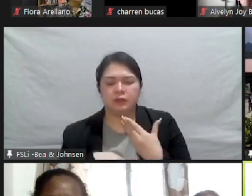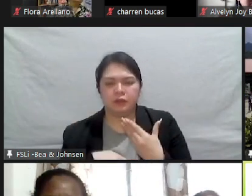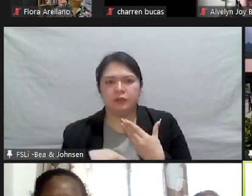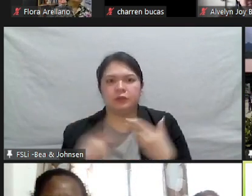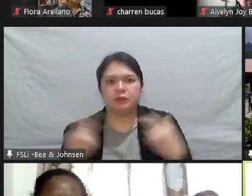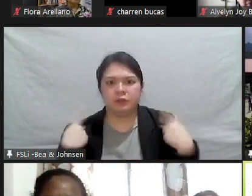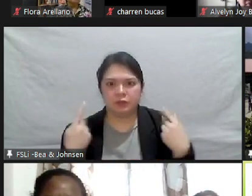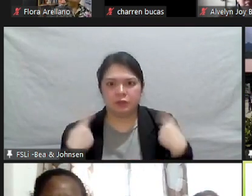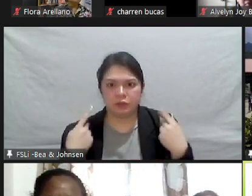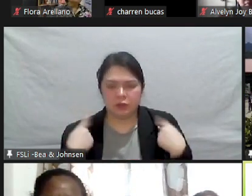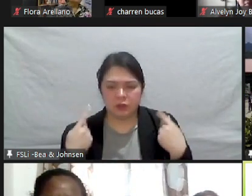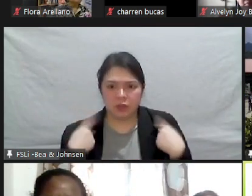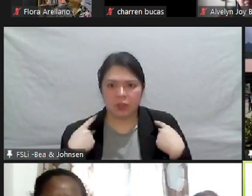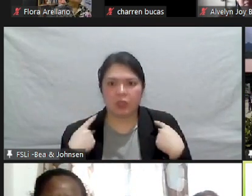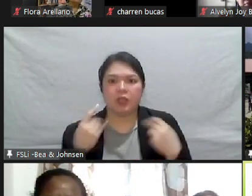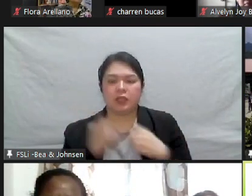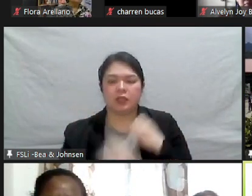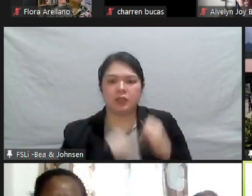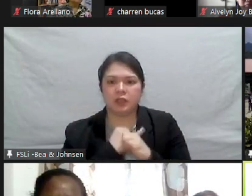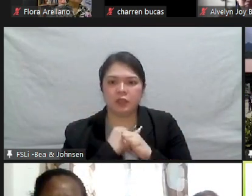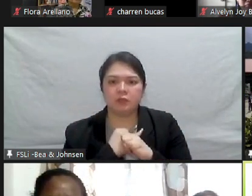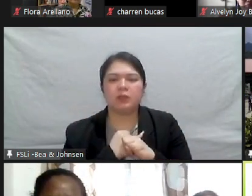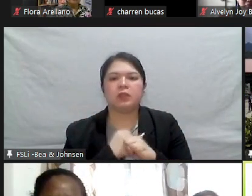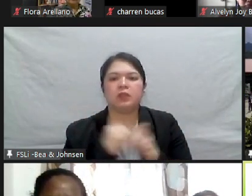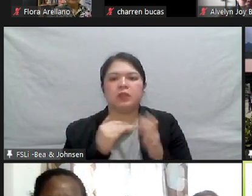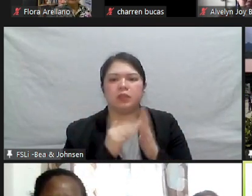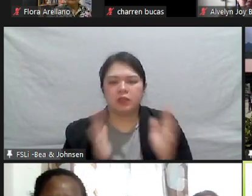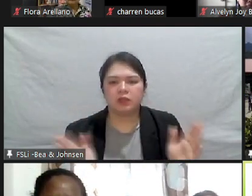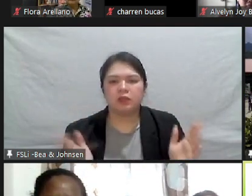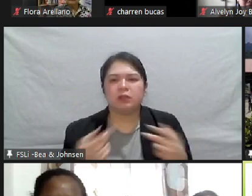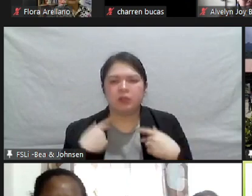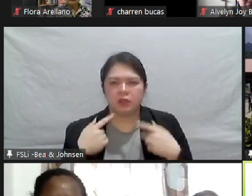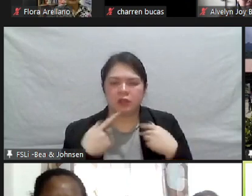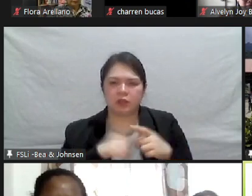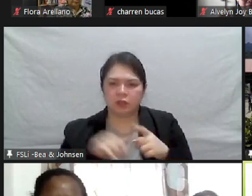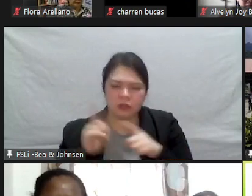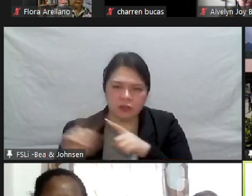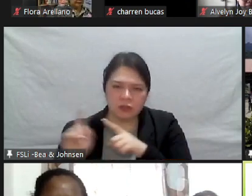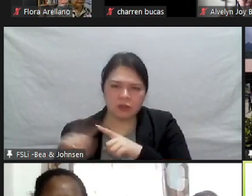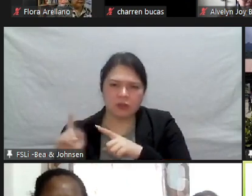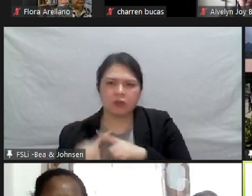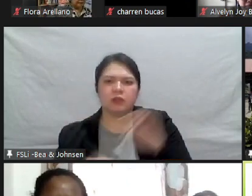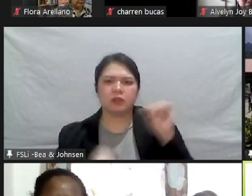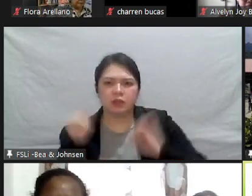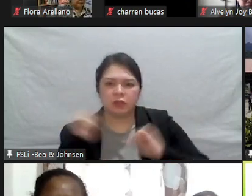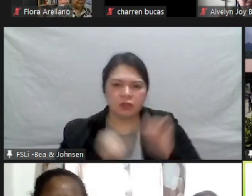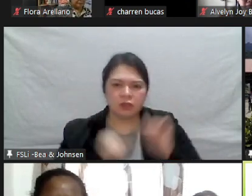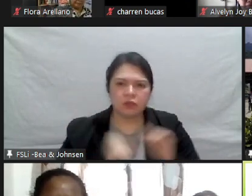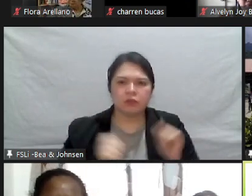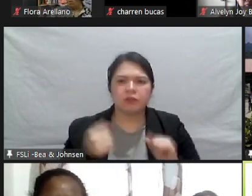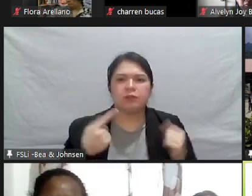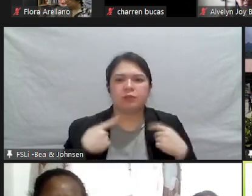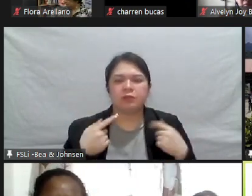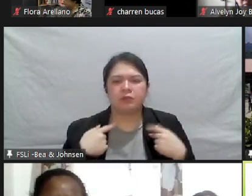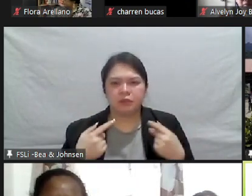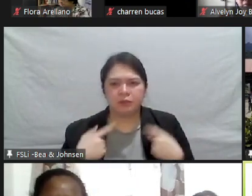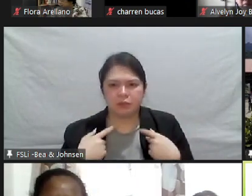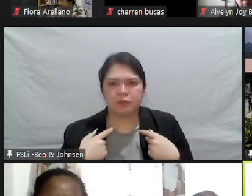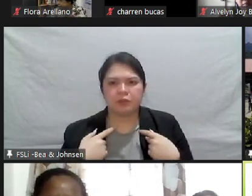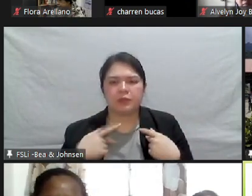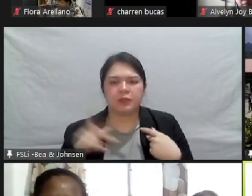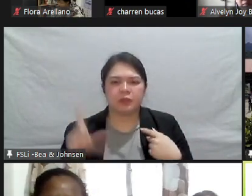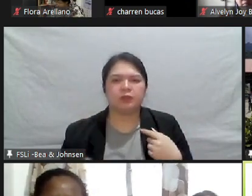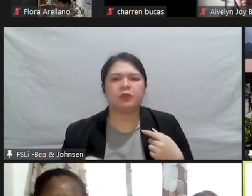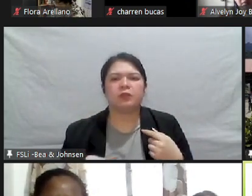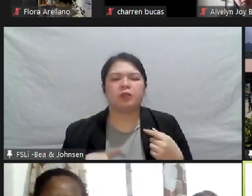mga program for international student assessment na ginawa at iba pang mga assessments to measure the level of